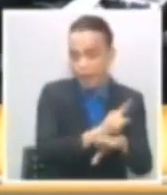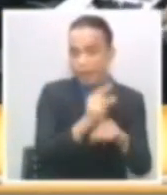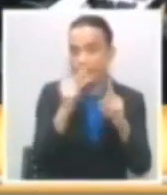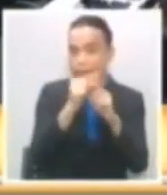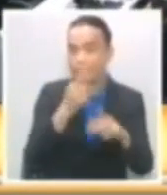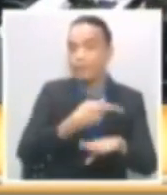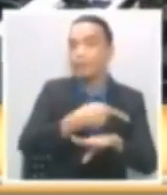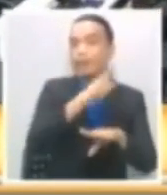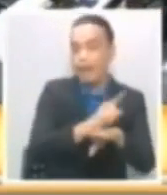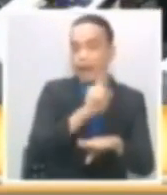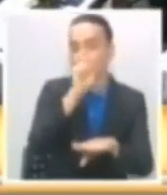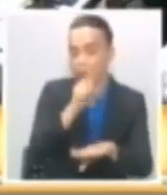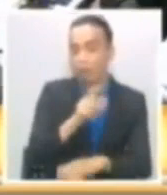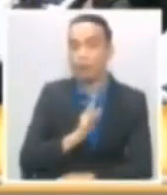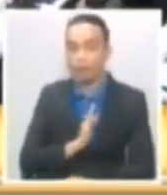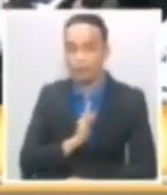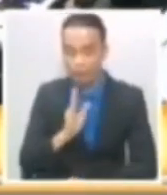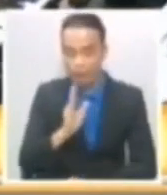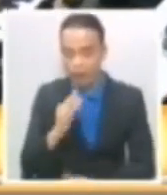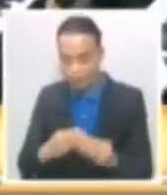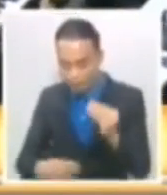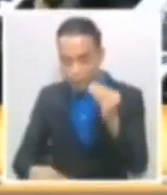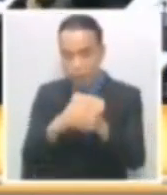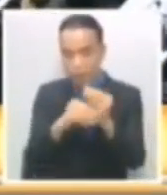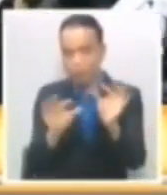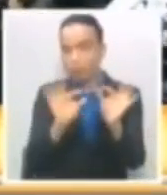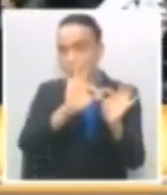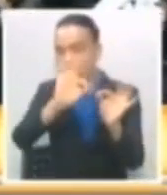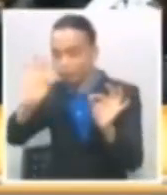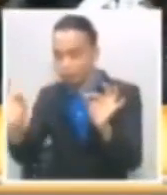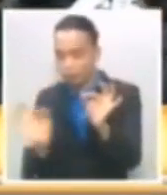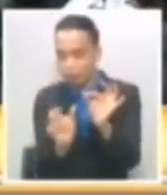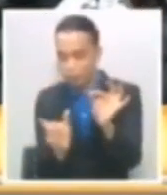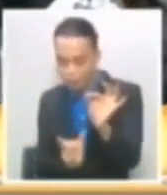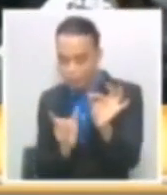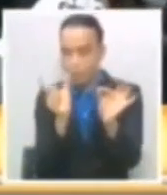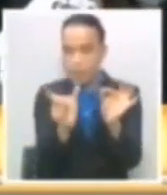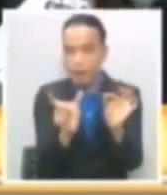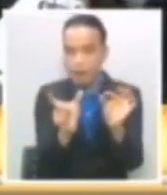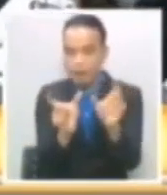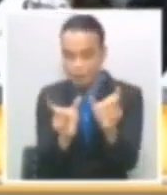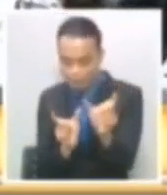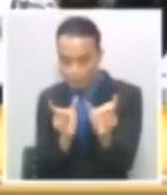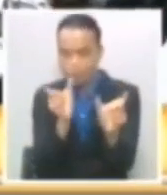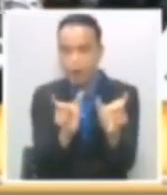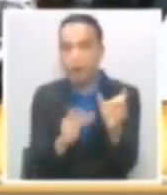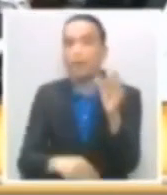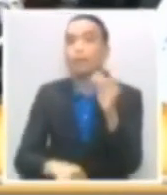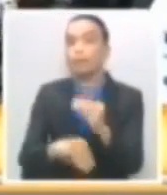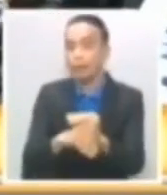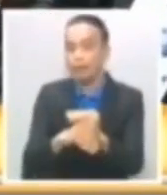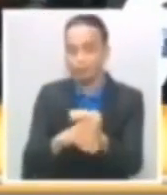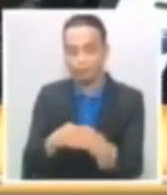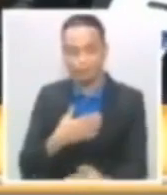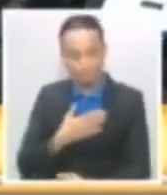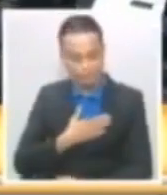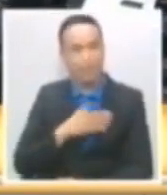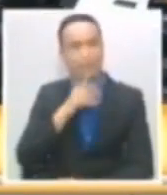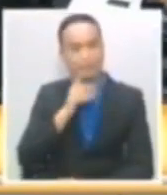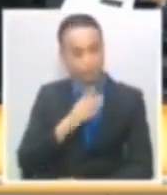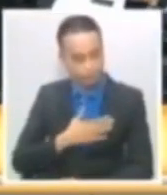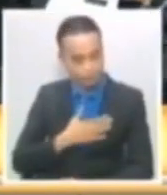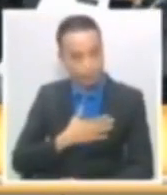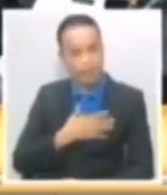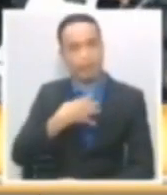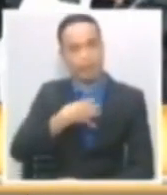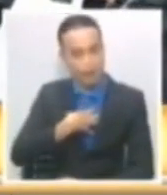างนั้นเข้าไปในร่างที่นำเข้ามาสู่ในวาระนี้ในสภาผู้แทนราษฎรผมจึงอยากจะกราบเรียน